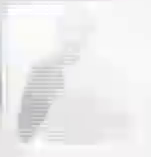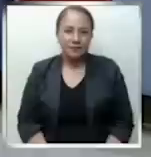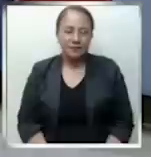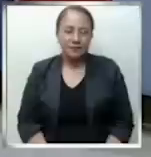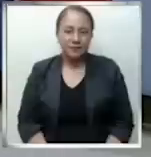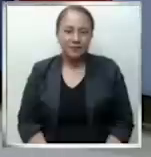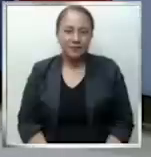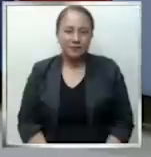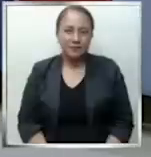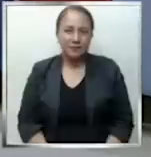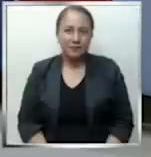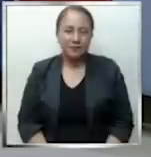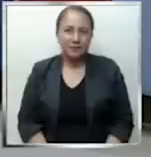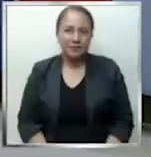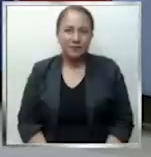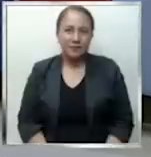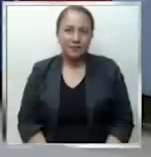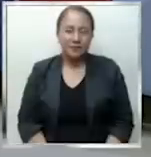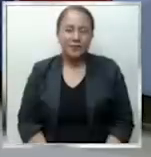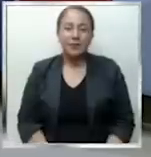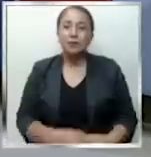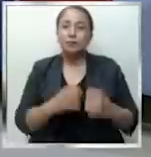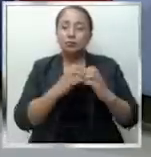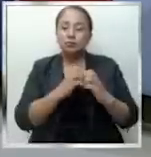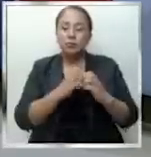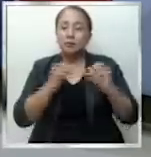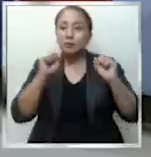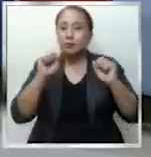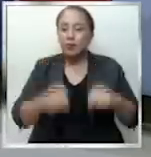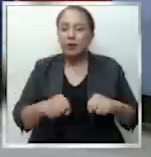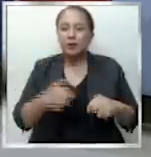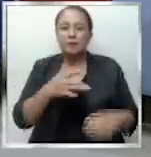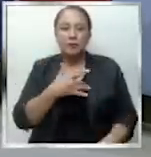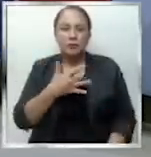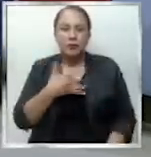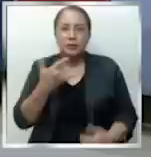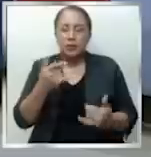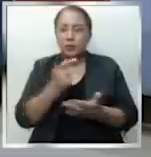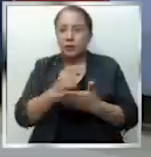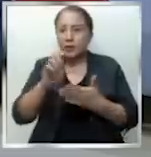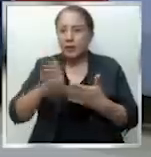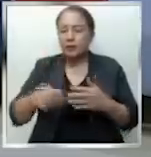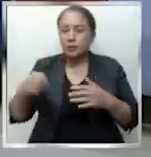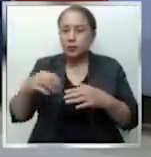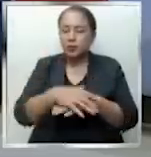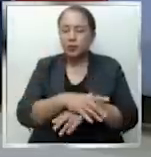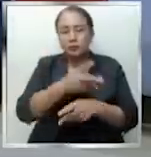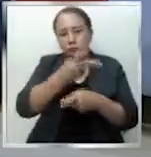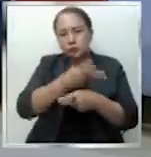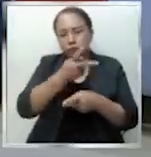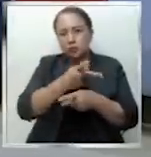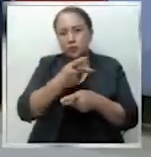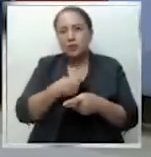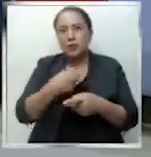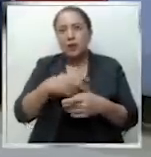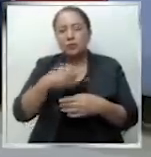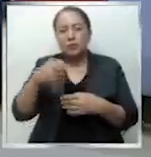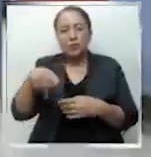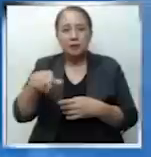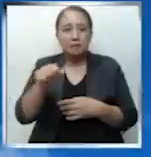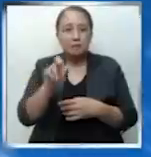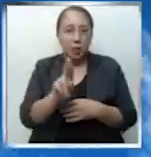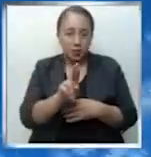News. Mga kapuso, posibleng maramdaman na ngayong weekend ang epekto ng binabantayang sirkulasyon sa labas ng Philippine Area of